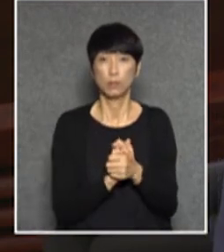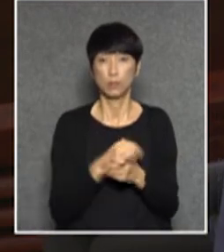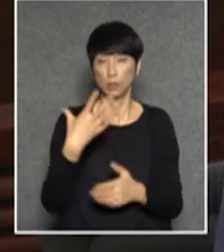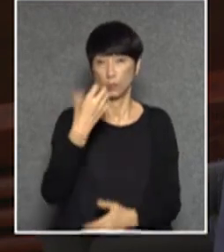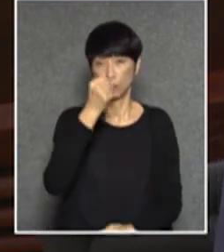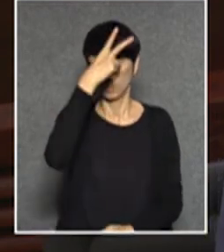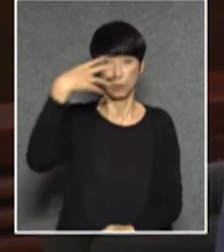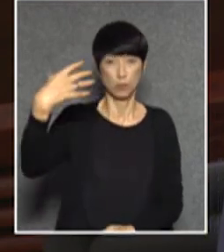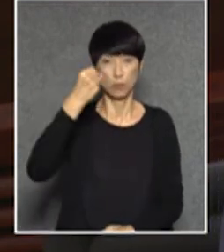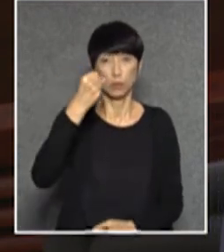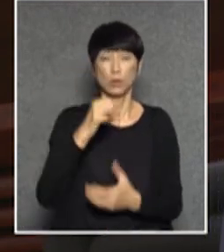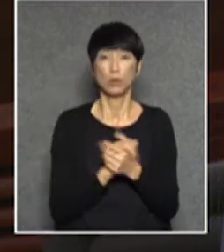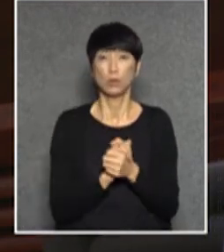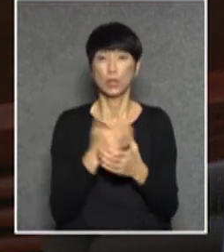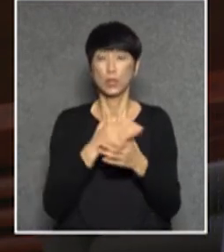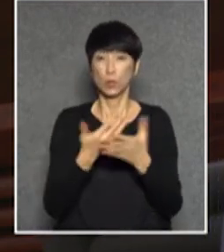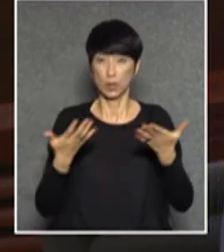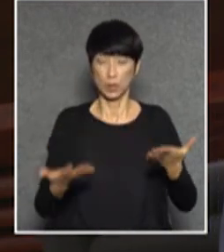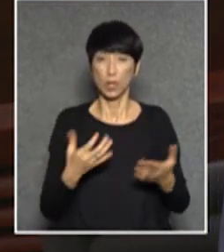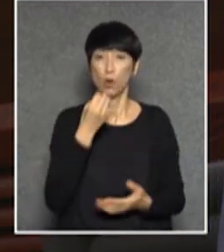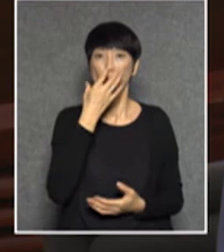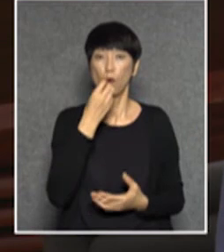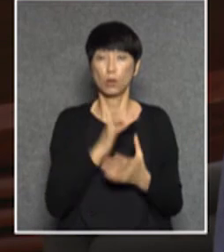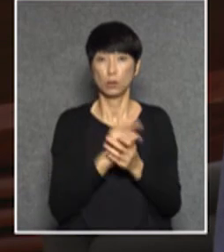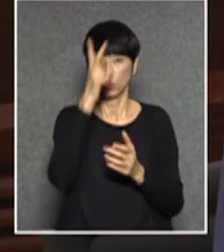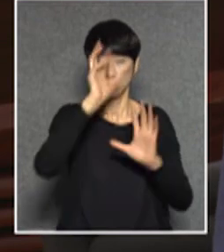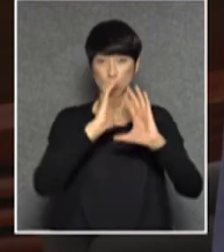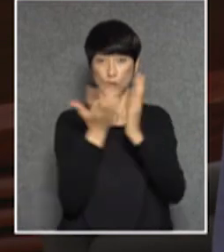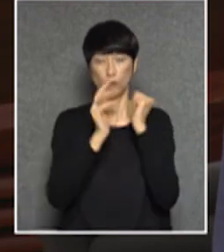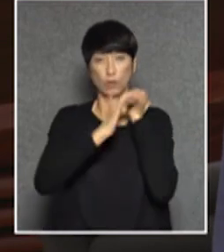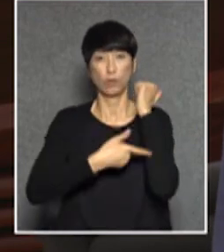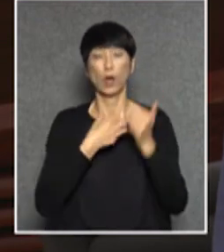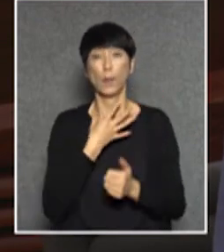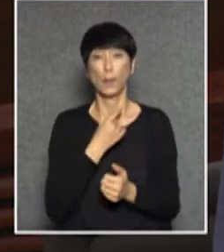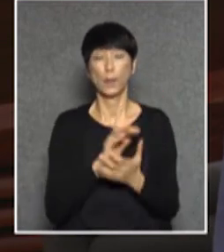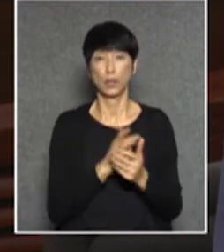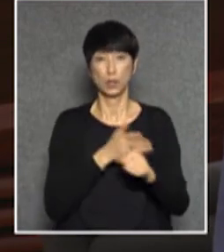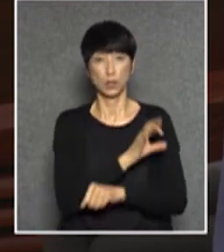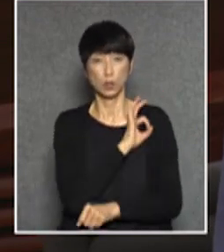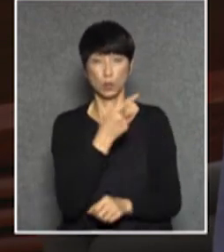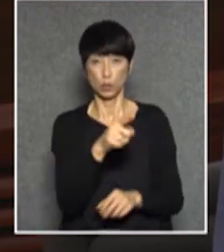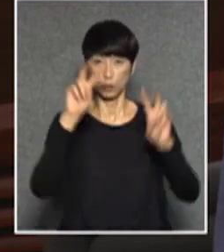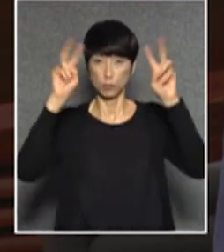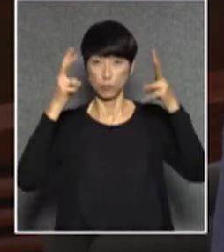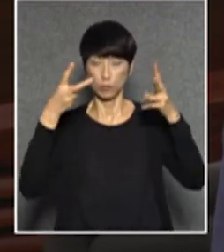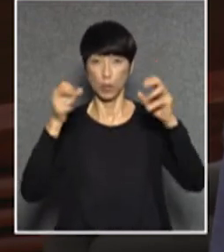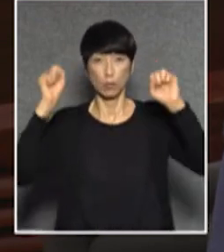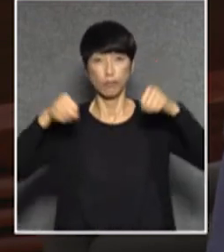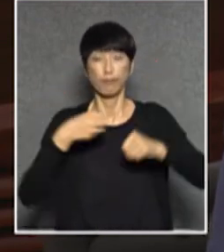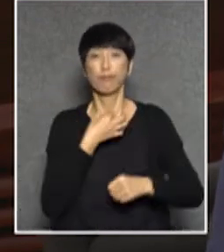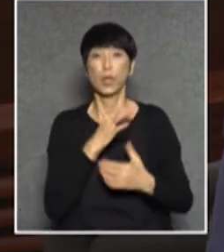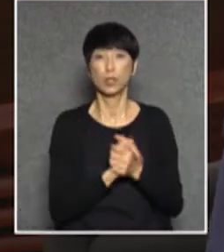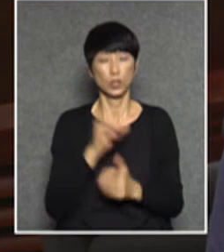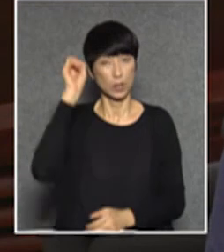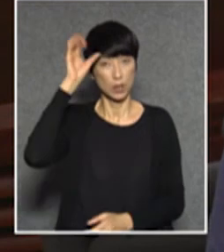政黨背景，由於香港現時未有政黨法，社會各界對這個議題亦未有明顯的共識，我